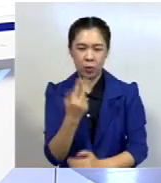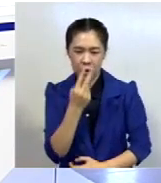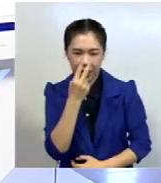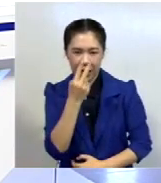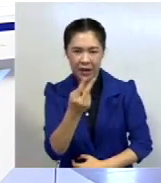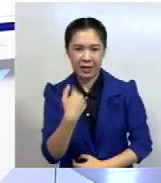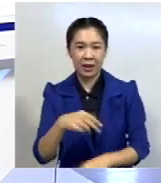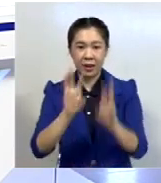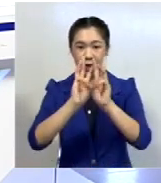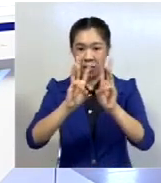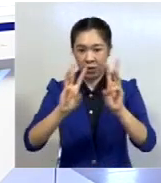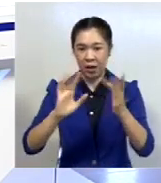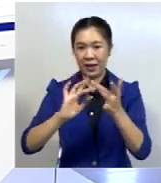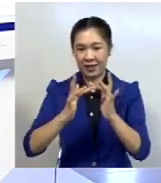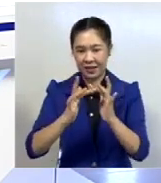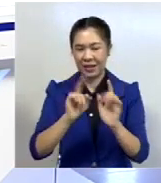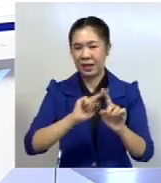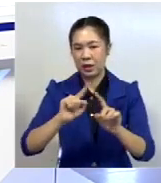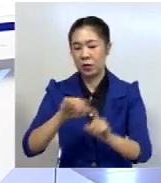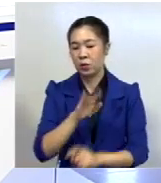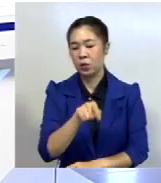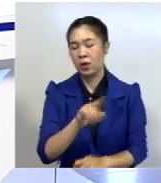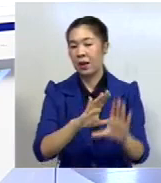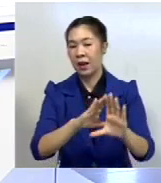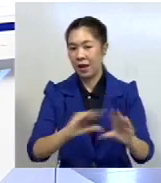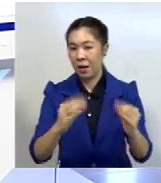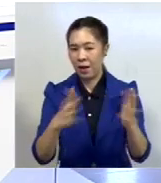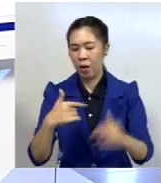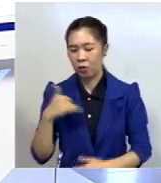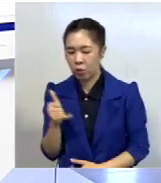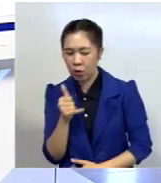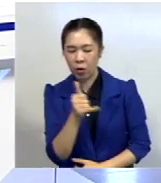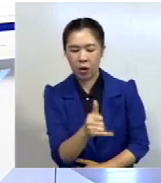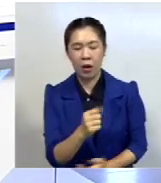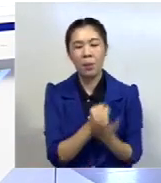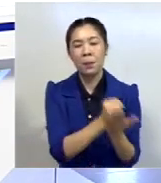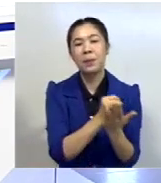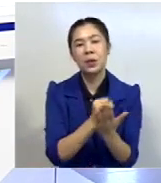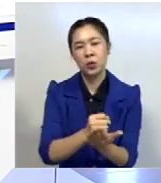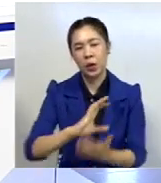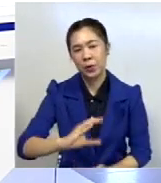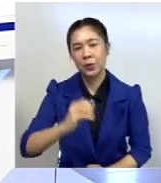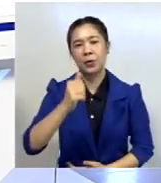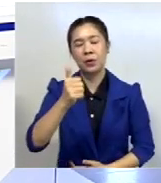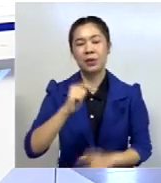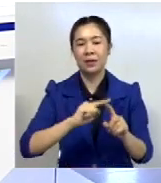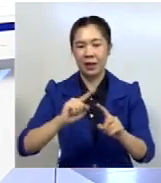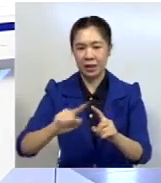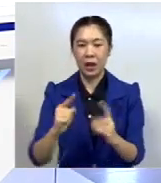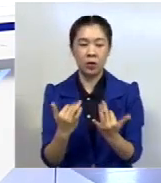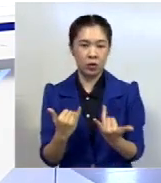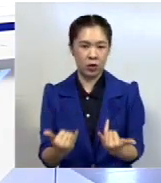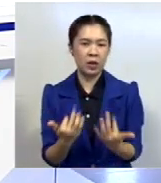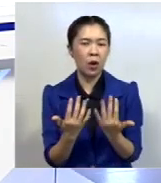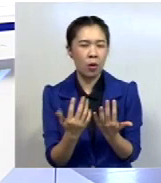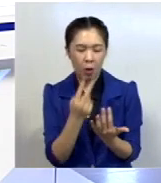นในโลกออนไลน์จะบอกว่าเนี่ยเดี๋ยวหลังจากนี้เนี่ยพอไฟดับไปแล้วเดี๋ยวจะต้องเข้าไปเพื่อที่จะไปช่วยในการฟื้นฟูต่างๆตอนนี้ท่านบอกว่ารอดูก่อ